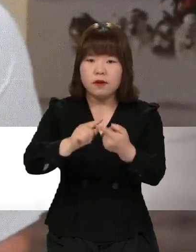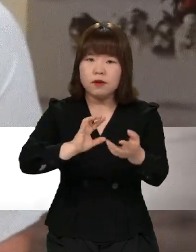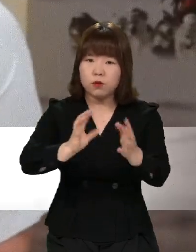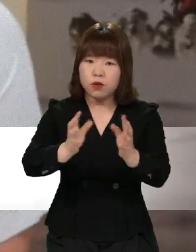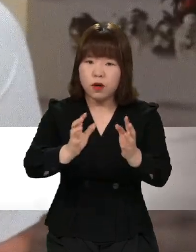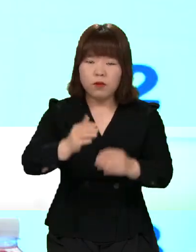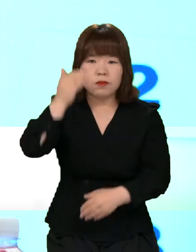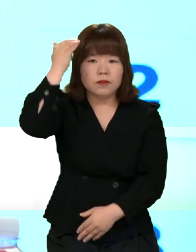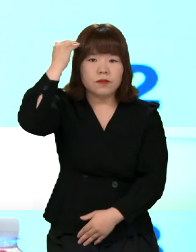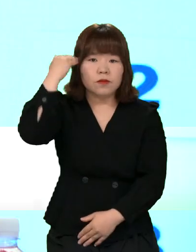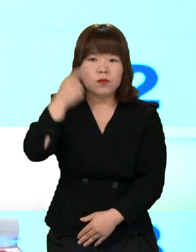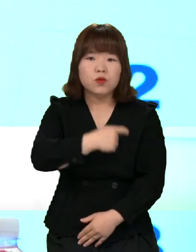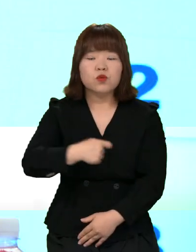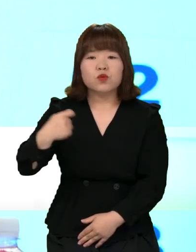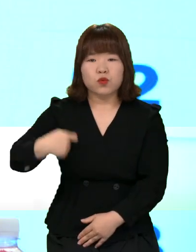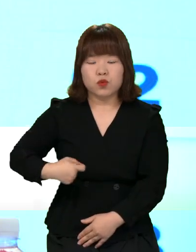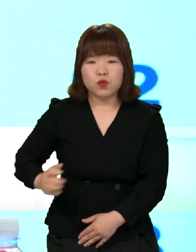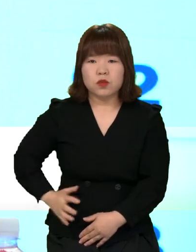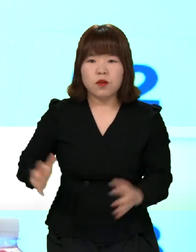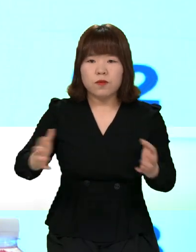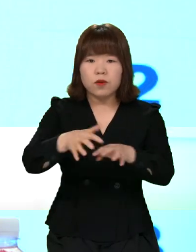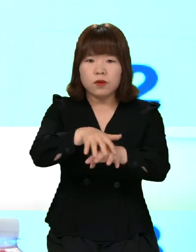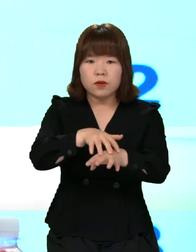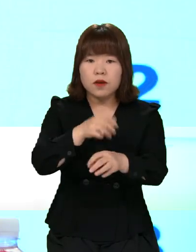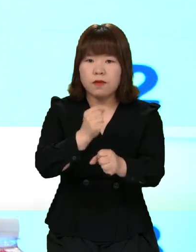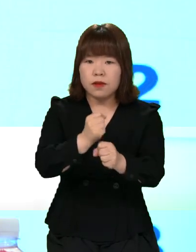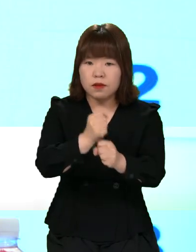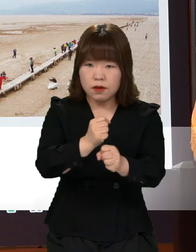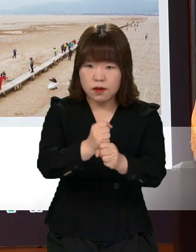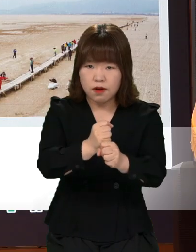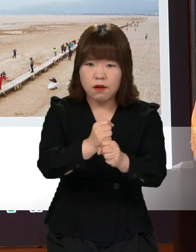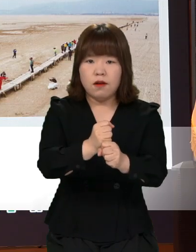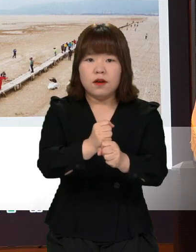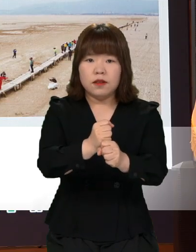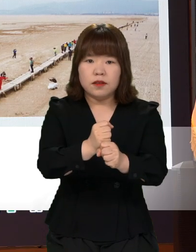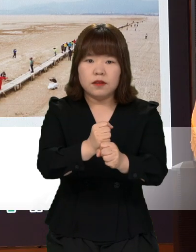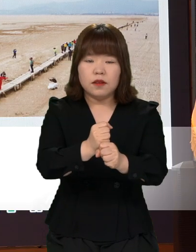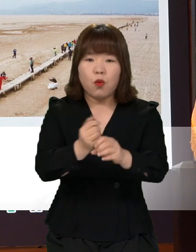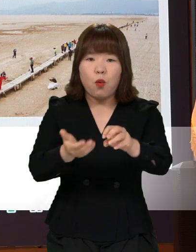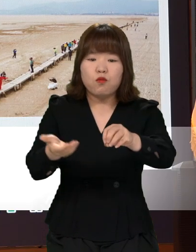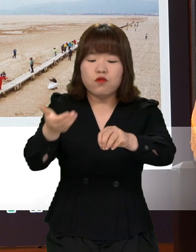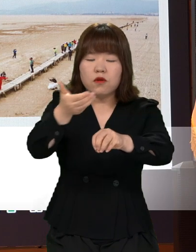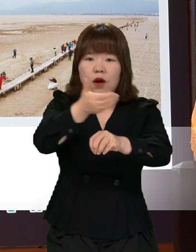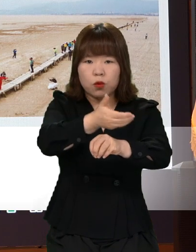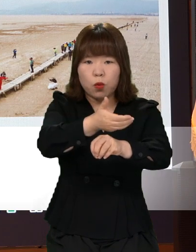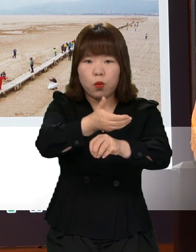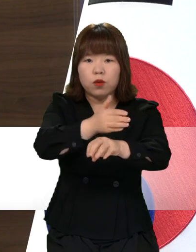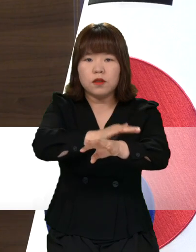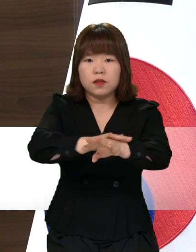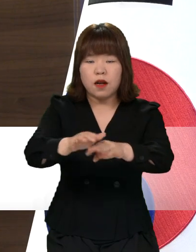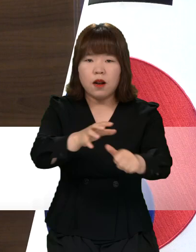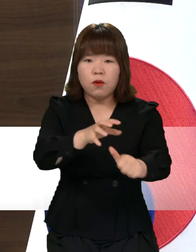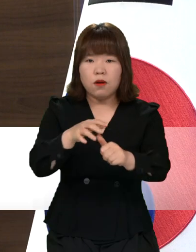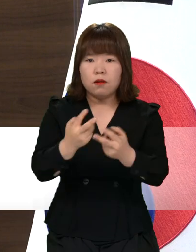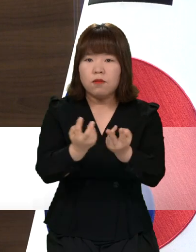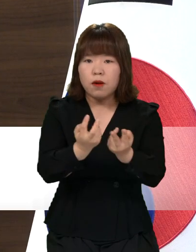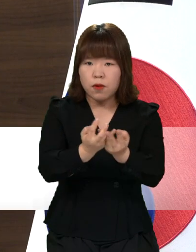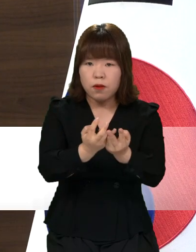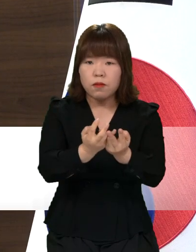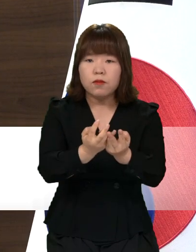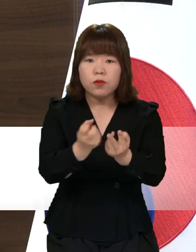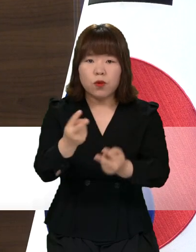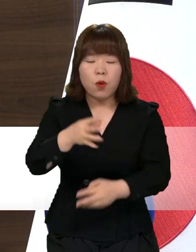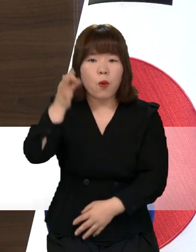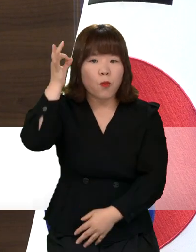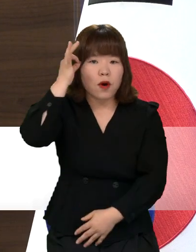논의 한국과 중국의 거버넌스 구축을 통한 북극 개발의 필요성과 함께 동해와 북극항로의 경제적